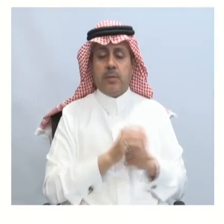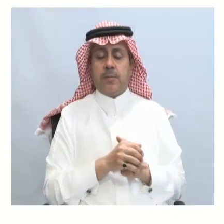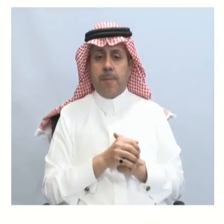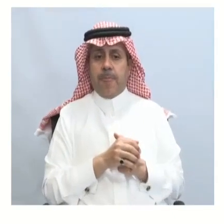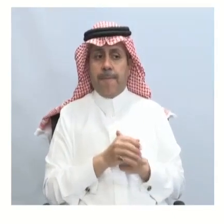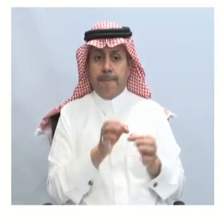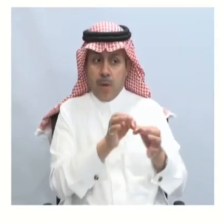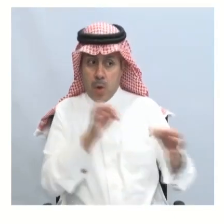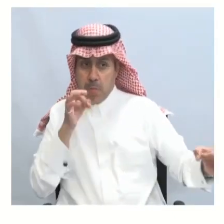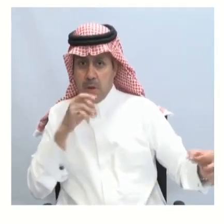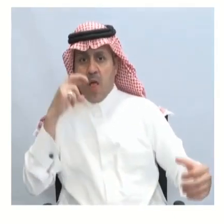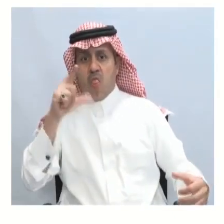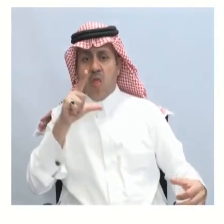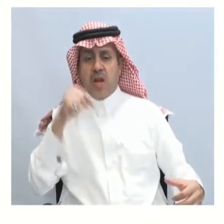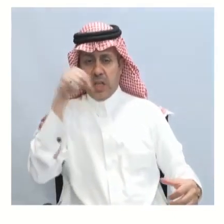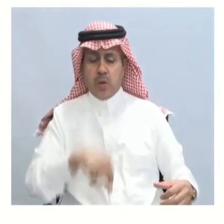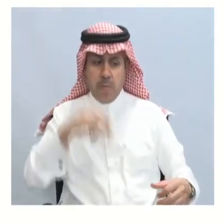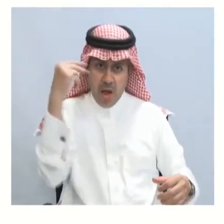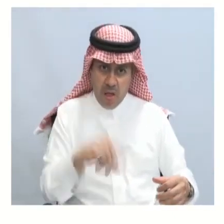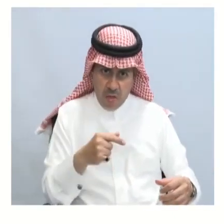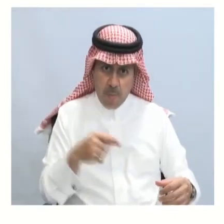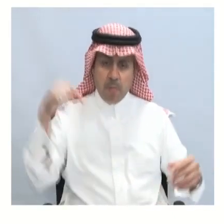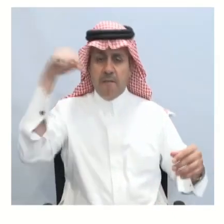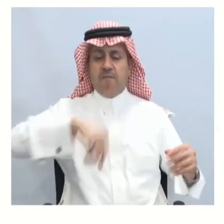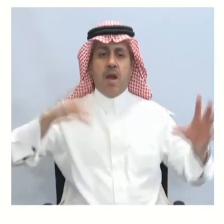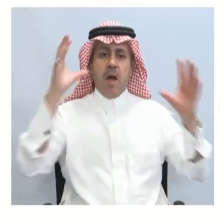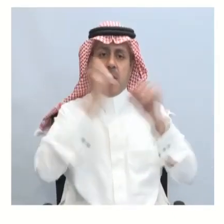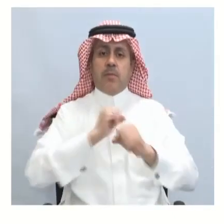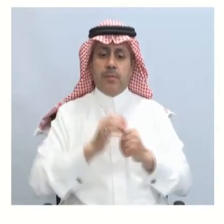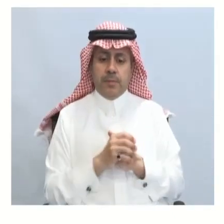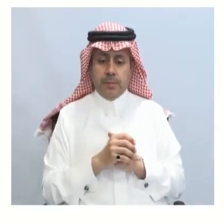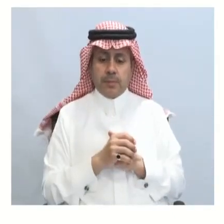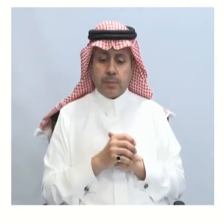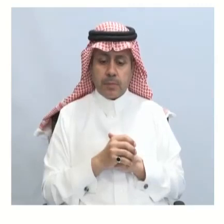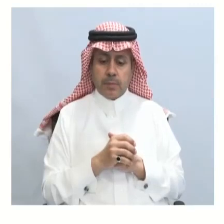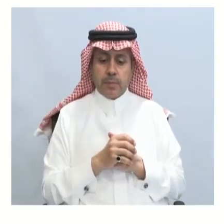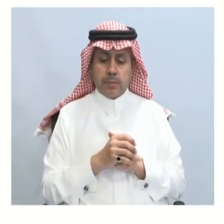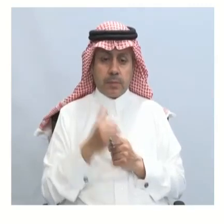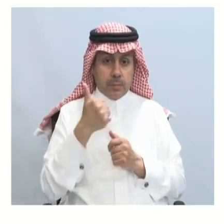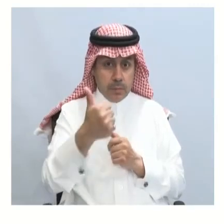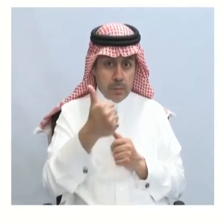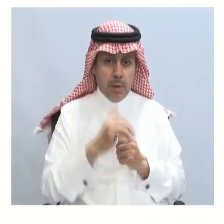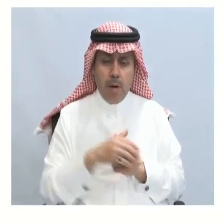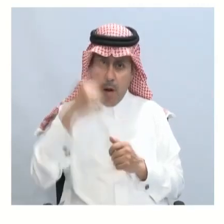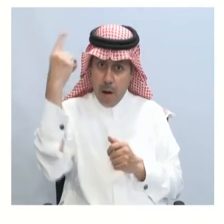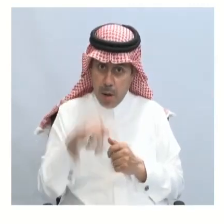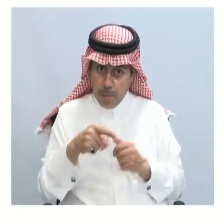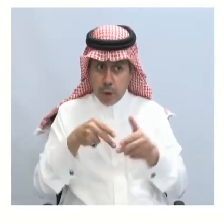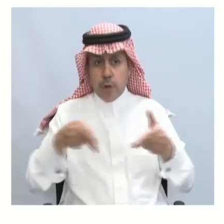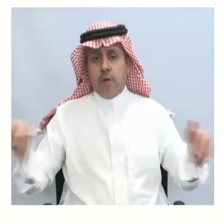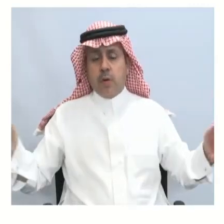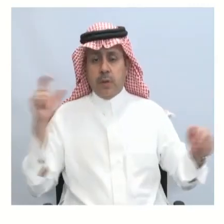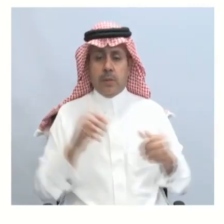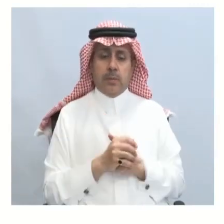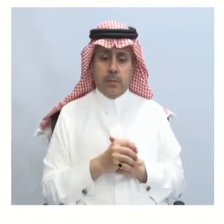الذل من الذل في الدنيا ومن العذاب في الاخره ايضا الفائده السادسه حرمه التفرق في الدين